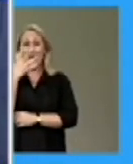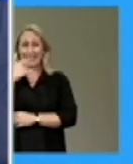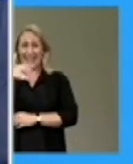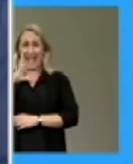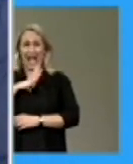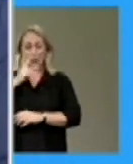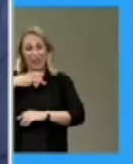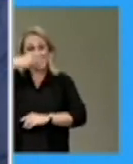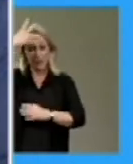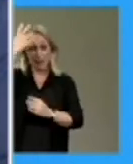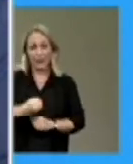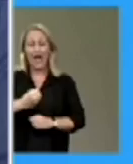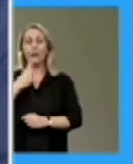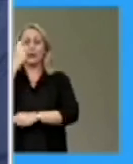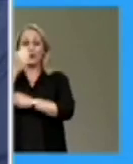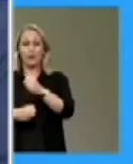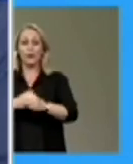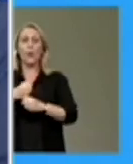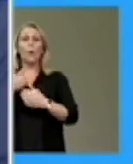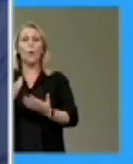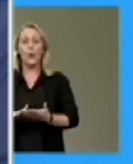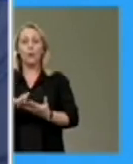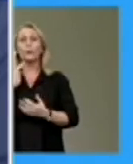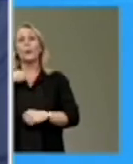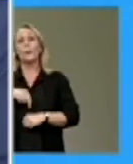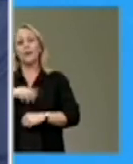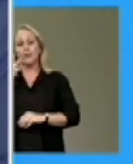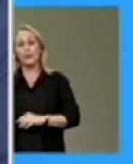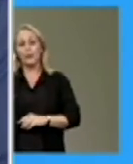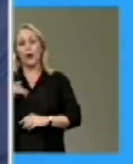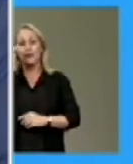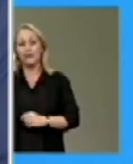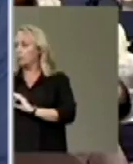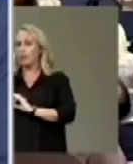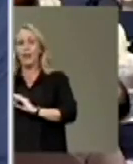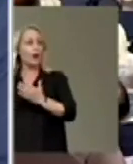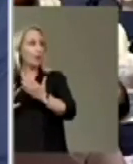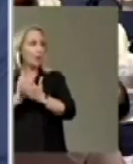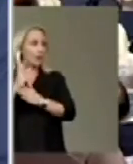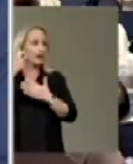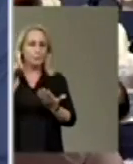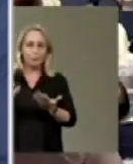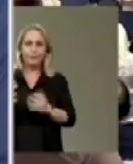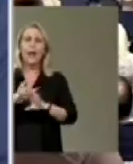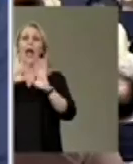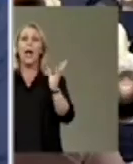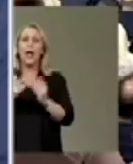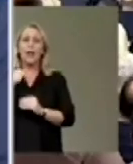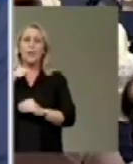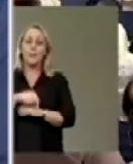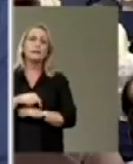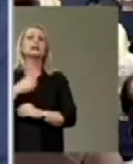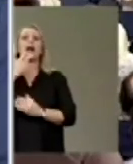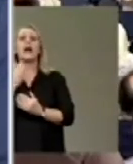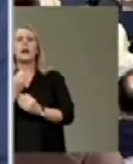είναι το κύριο θέμα για τα σχολεία ε το αναδεικνύουν δηλαδή όλες οι πλευρές και εμείς με τα